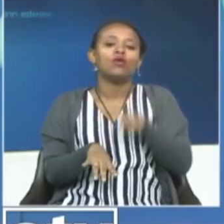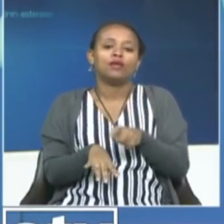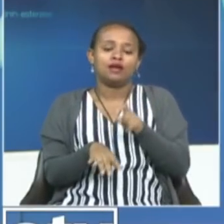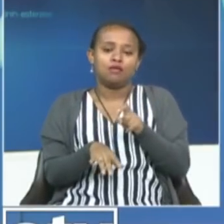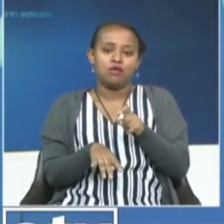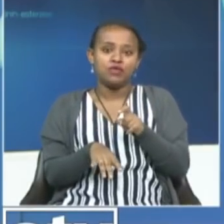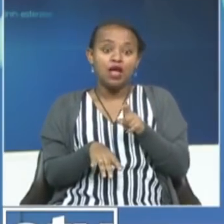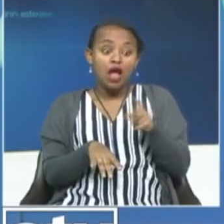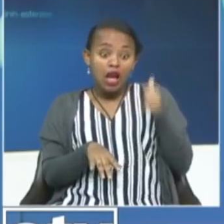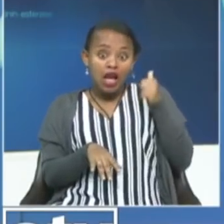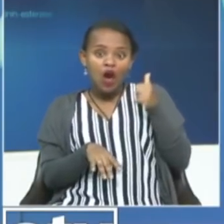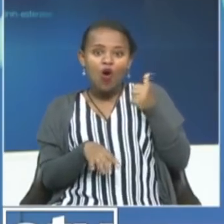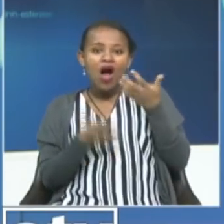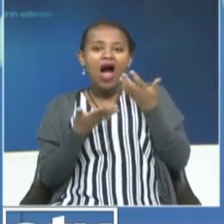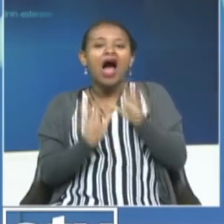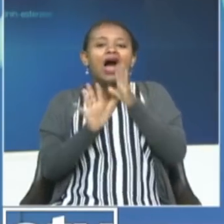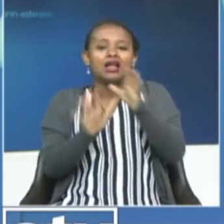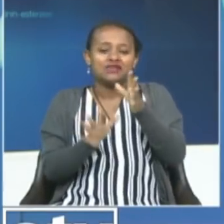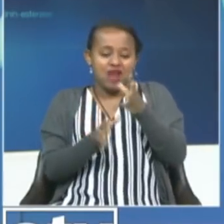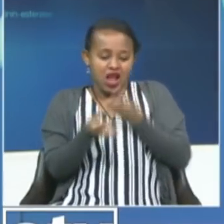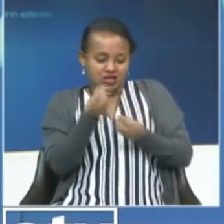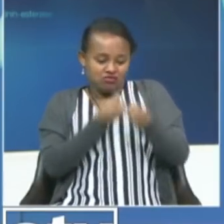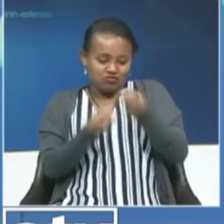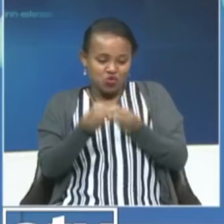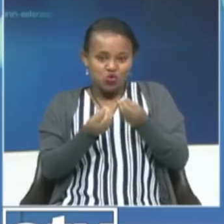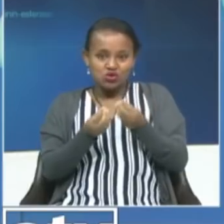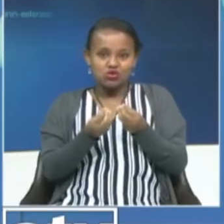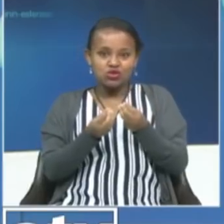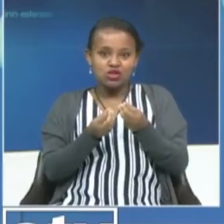ሌላው አላስፈላጊ ሱቆችና ገበያዎች